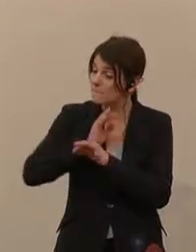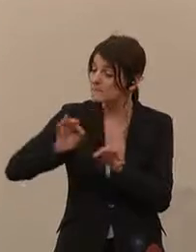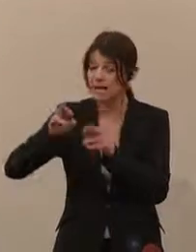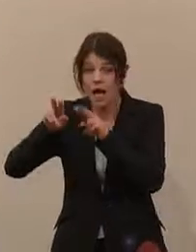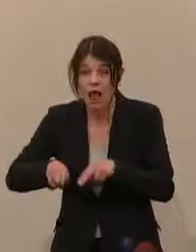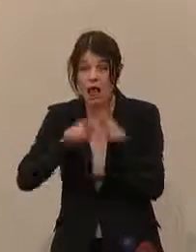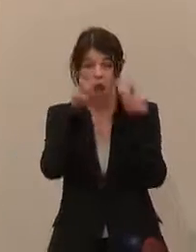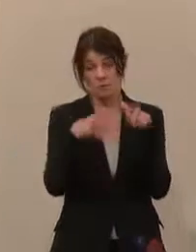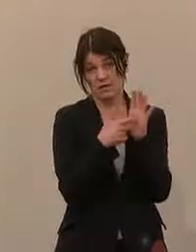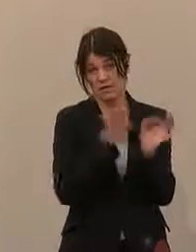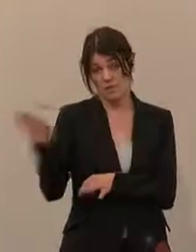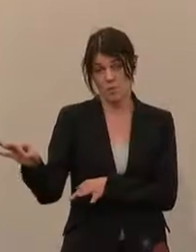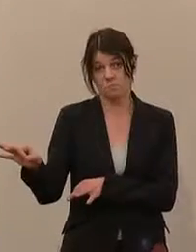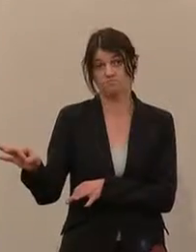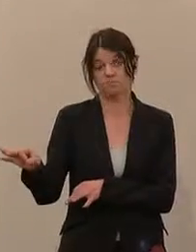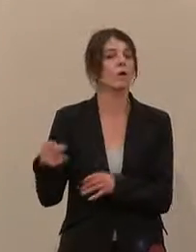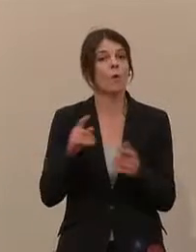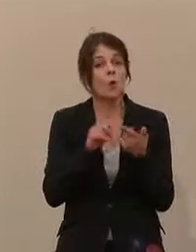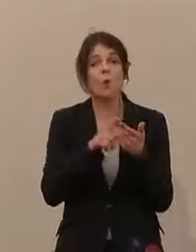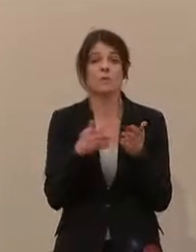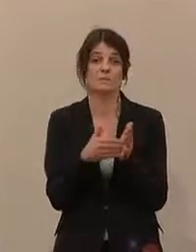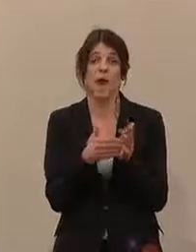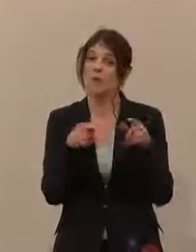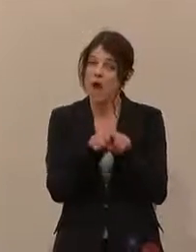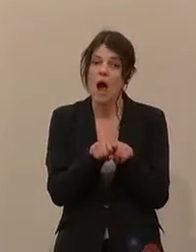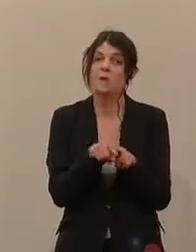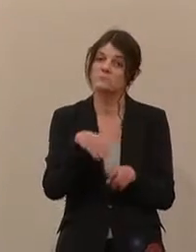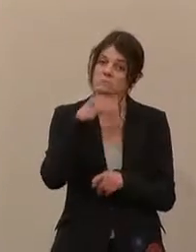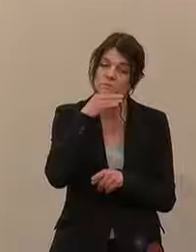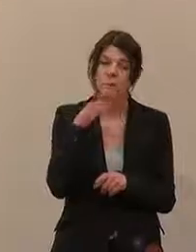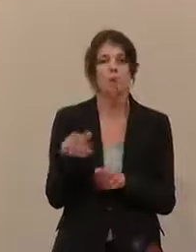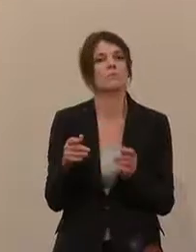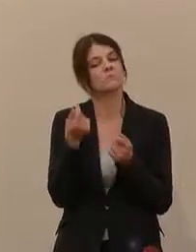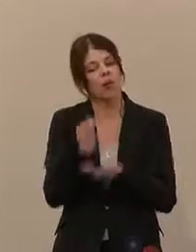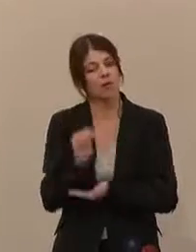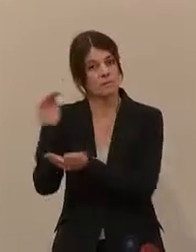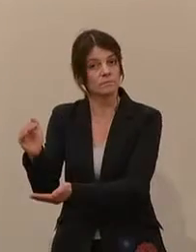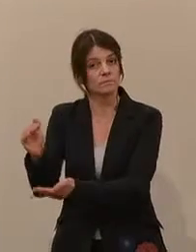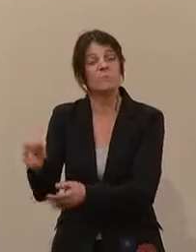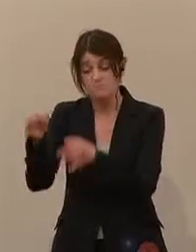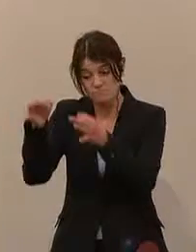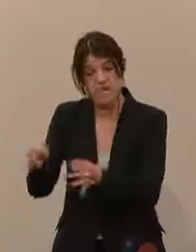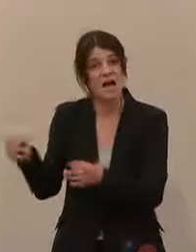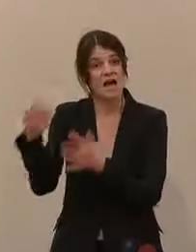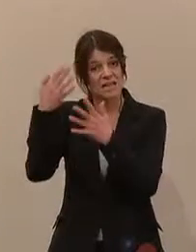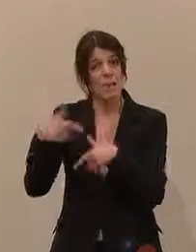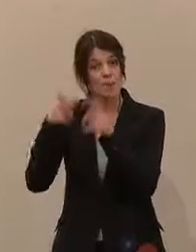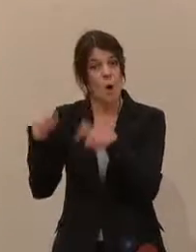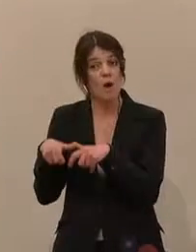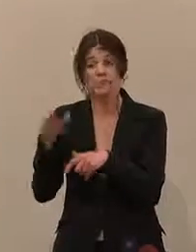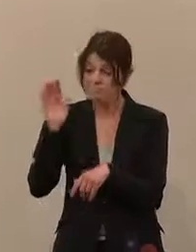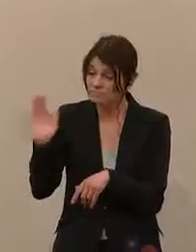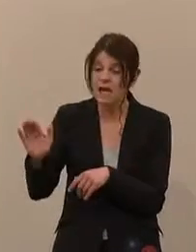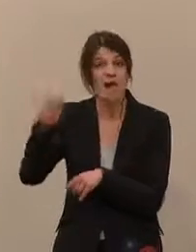rechtliche Rahmenbedingungen. Und es braucht auch ausreichend Mittel, damit der Rechnungshof seine Stellen